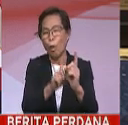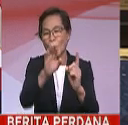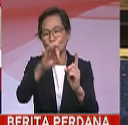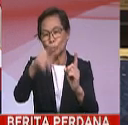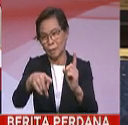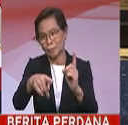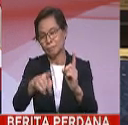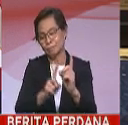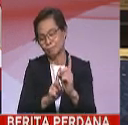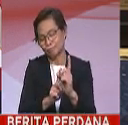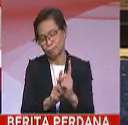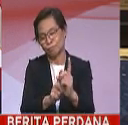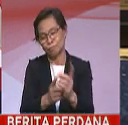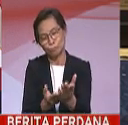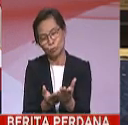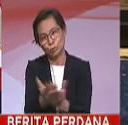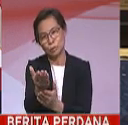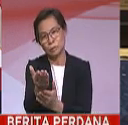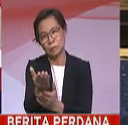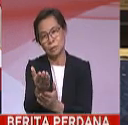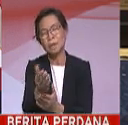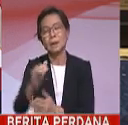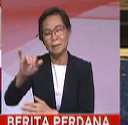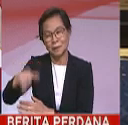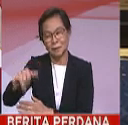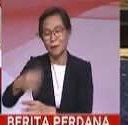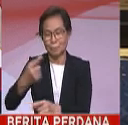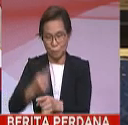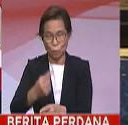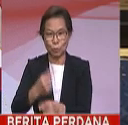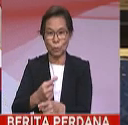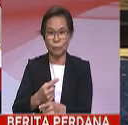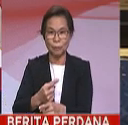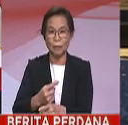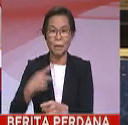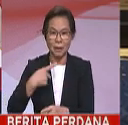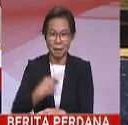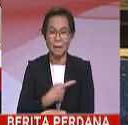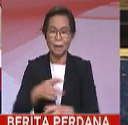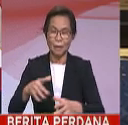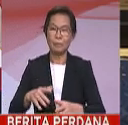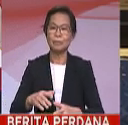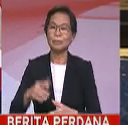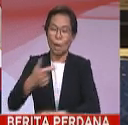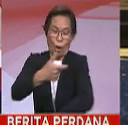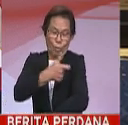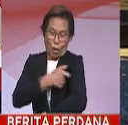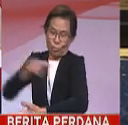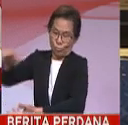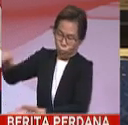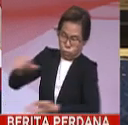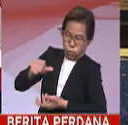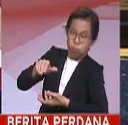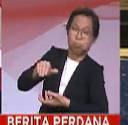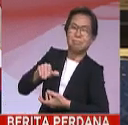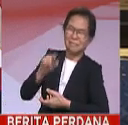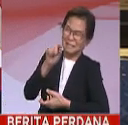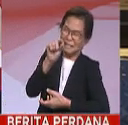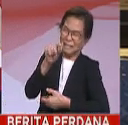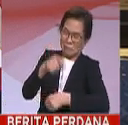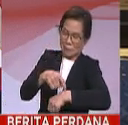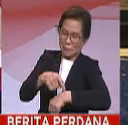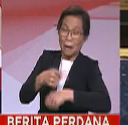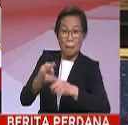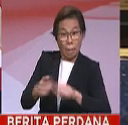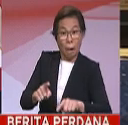telah ditetapkan. Ya, betul. Kita akan menerima bekalan vaksin tidak lama lagi. Tetapi